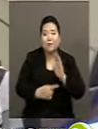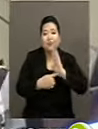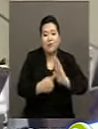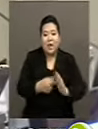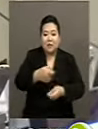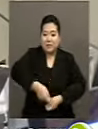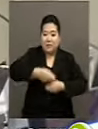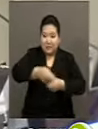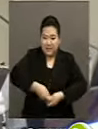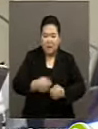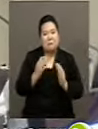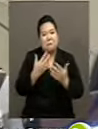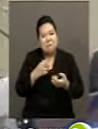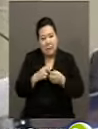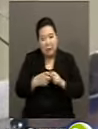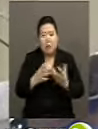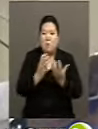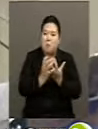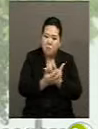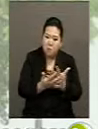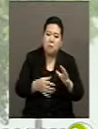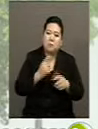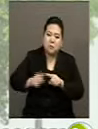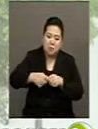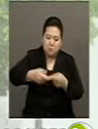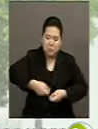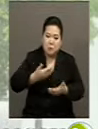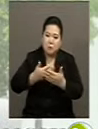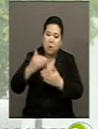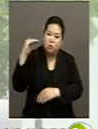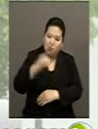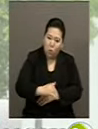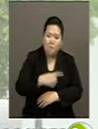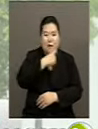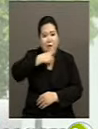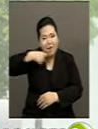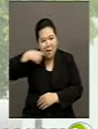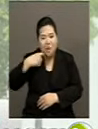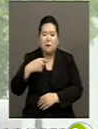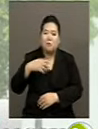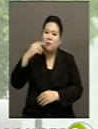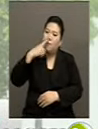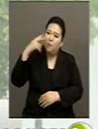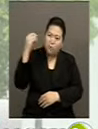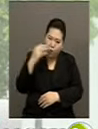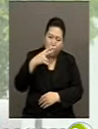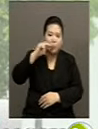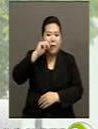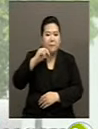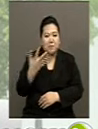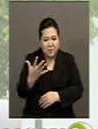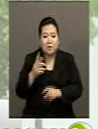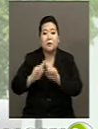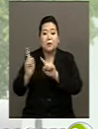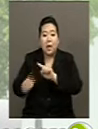ติดกับดักนี้มานานและราคาเกษตรตกต่ำปัญหาภัยแล้งรวมถึงปัญหาเรื่อง IUU ด้วยซึ่งที่ผ่านมาไทย